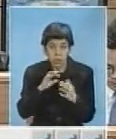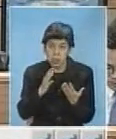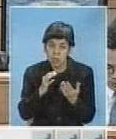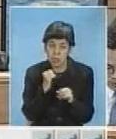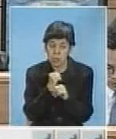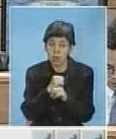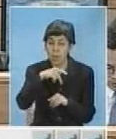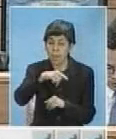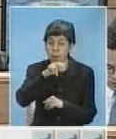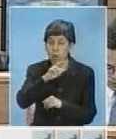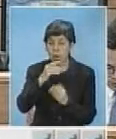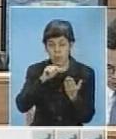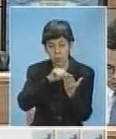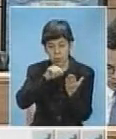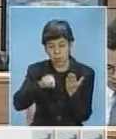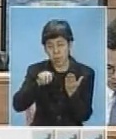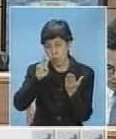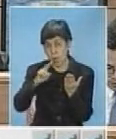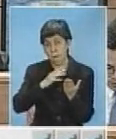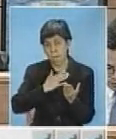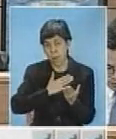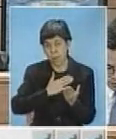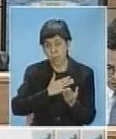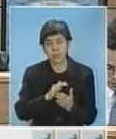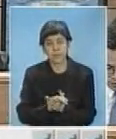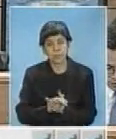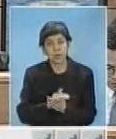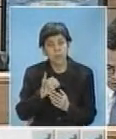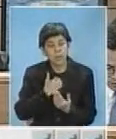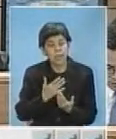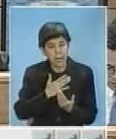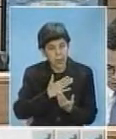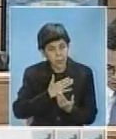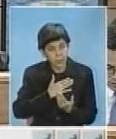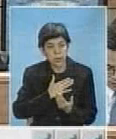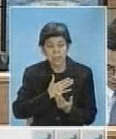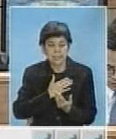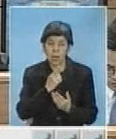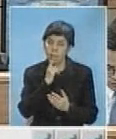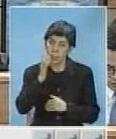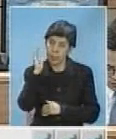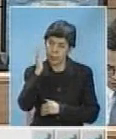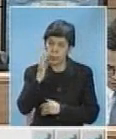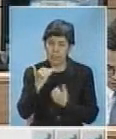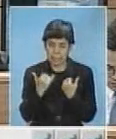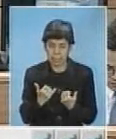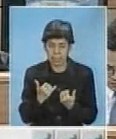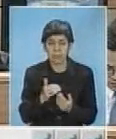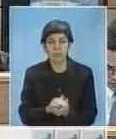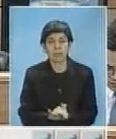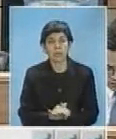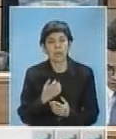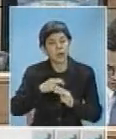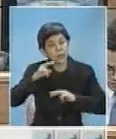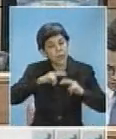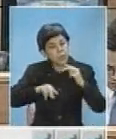งสองพระราชกำหนดซึ่งในส่วนของกับผมเองผมควรจะใช้เวลาไม่มากนักของสภาในการที่จะ